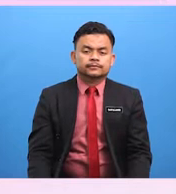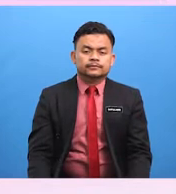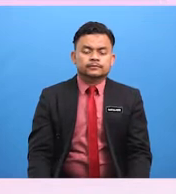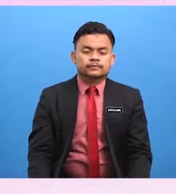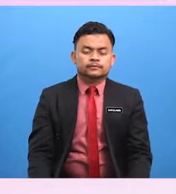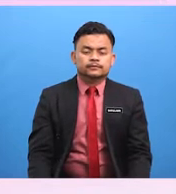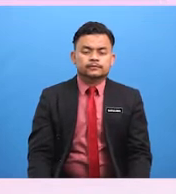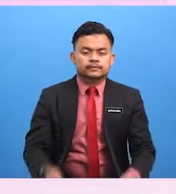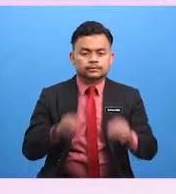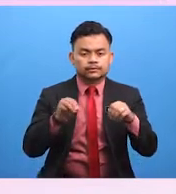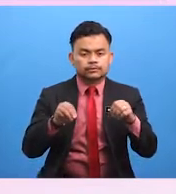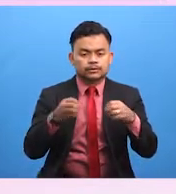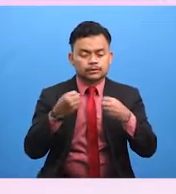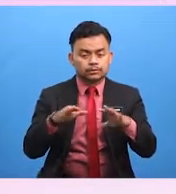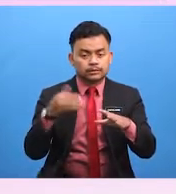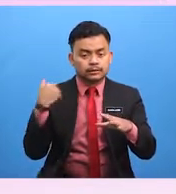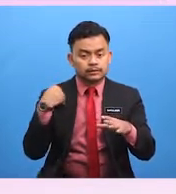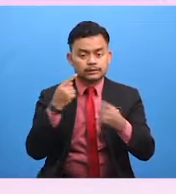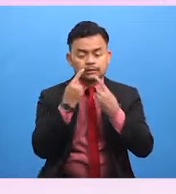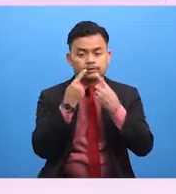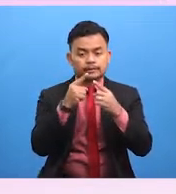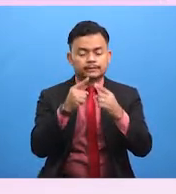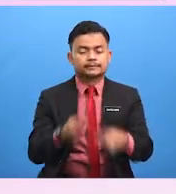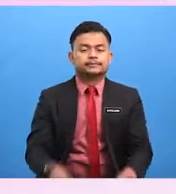Murid-murid semua, sudah ada jawapannya?